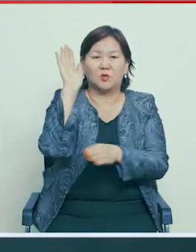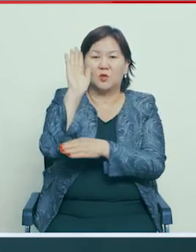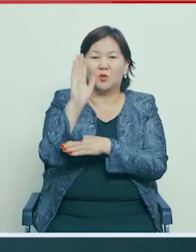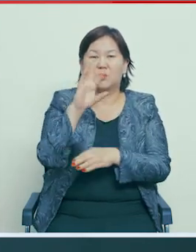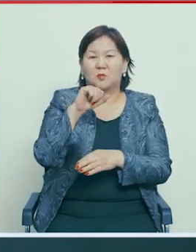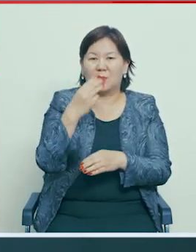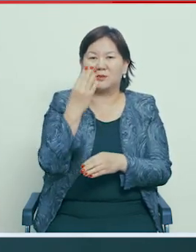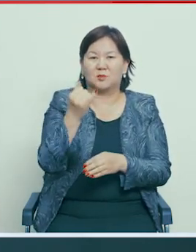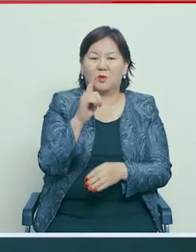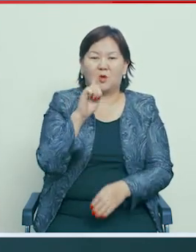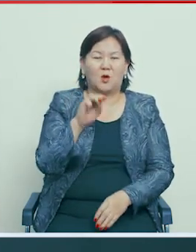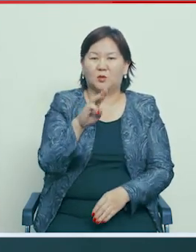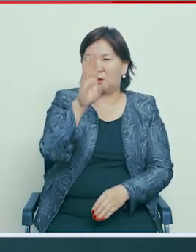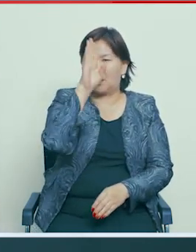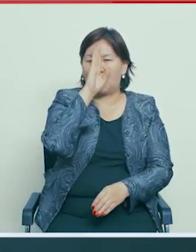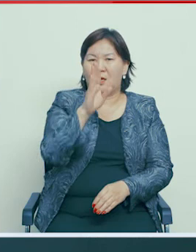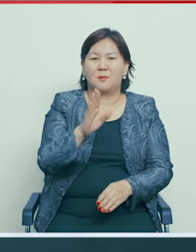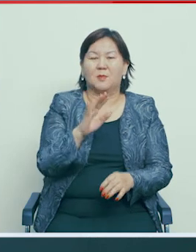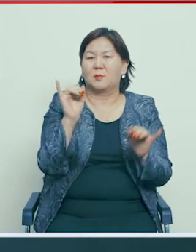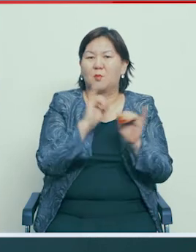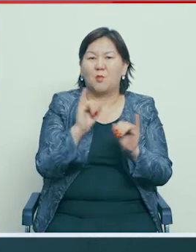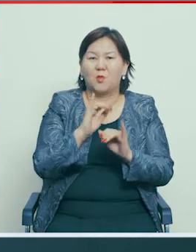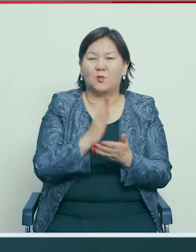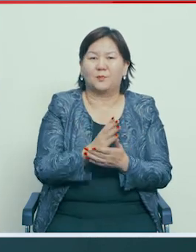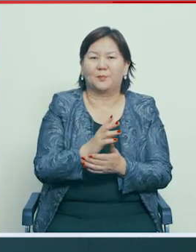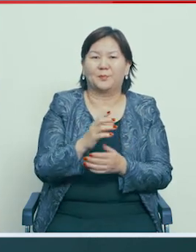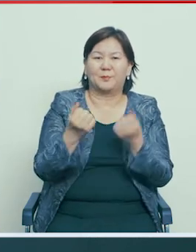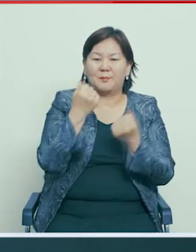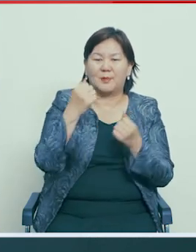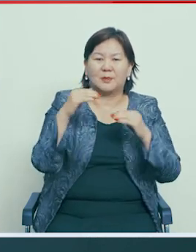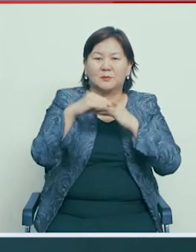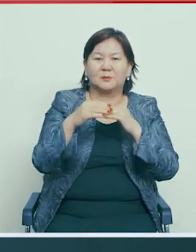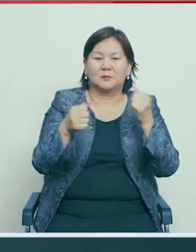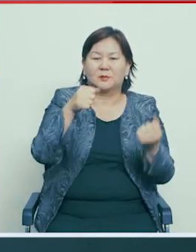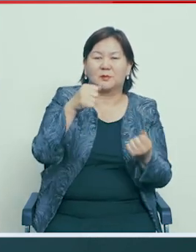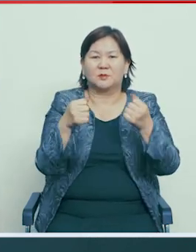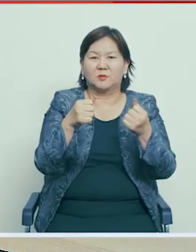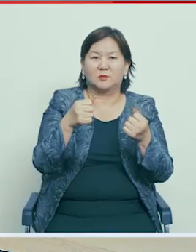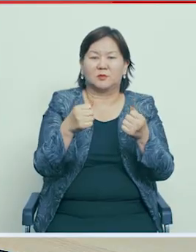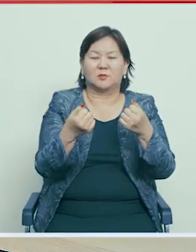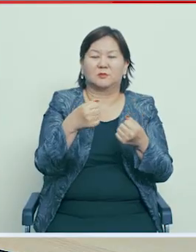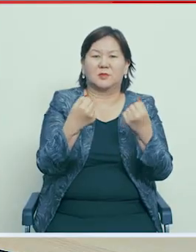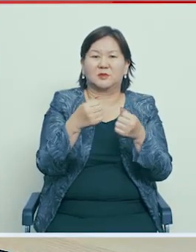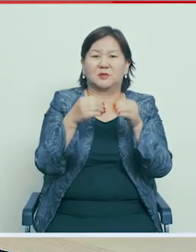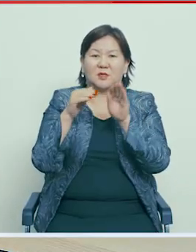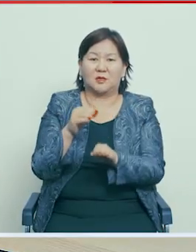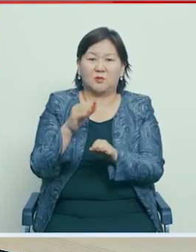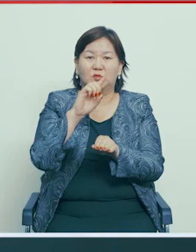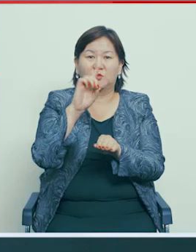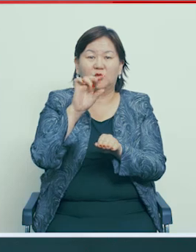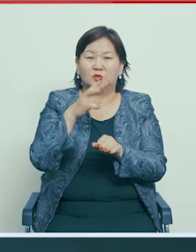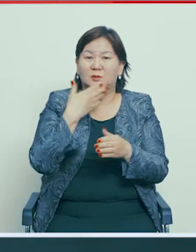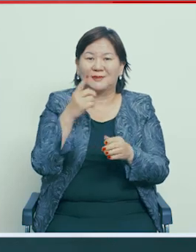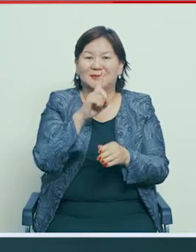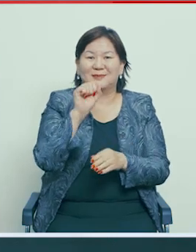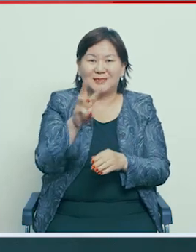Түрүү хэлсэндээ хот бол аимшигтай бүр ерөөсөө одоо авт зогсоол тэрэгэн зэрэгтэй хүний авт зогсоол тэрэгэн зэрэгтэй хүний